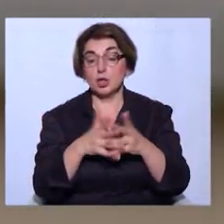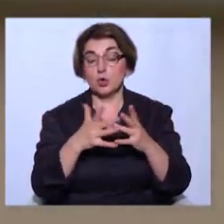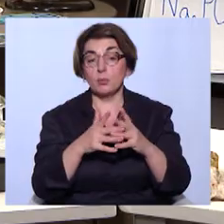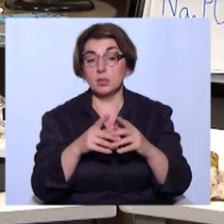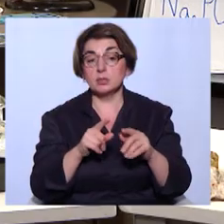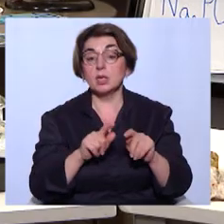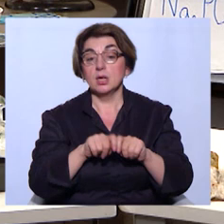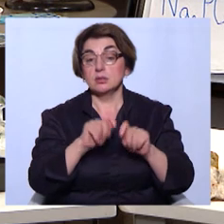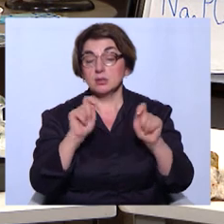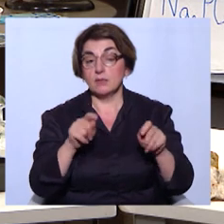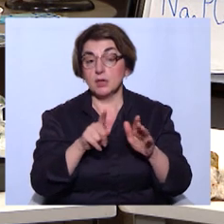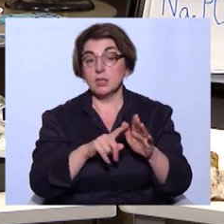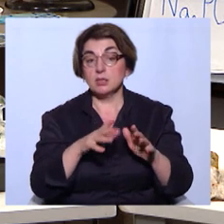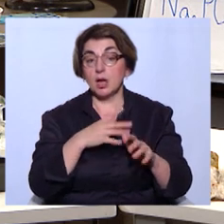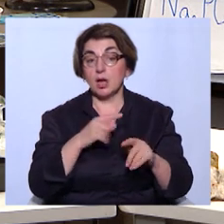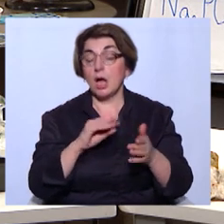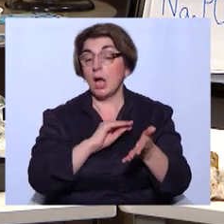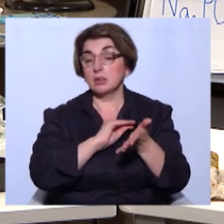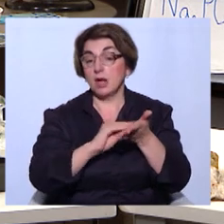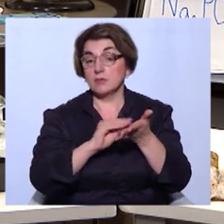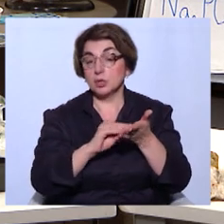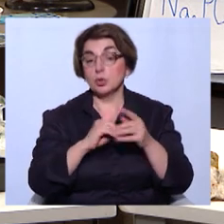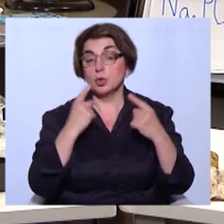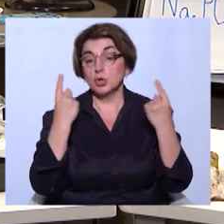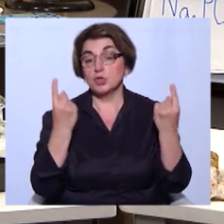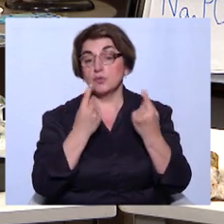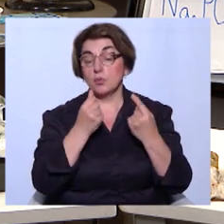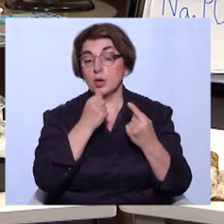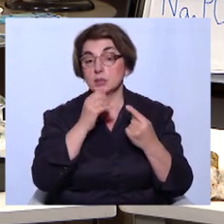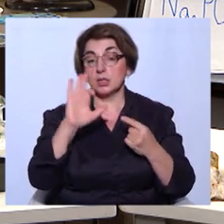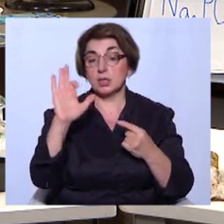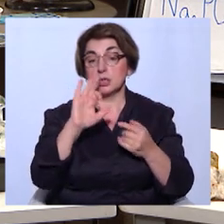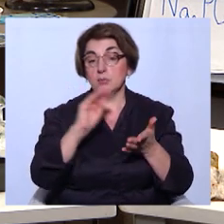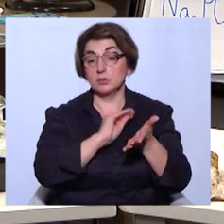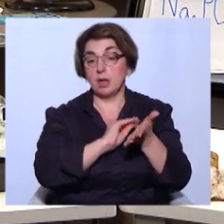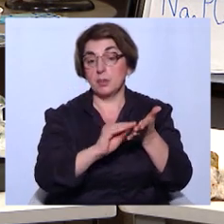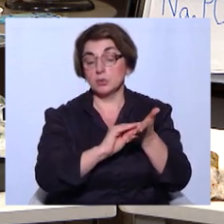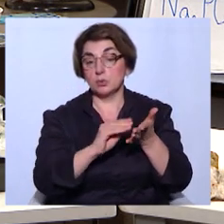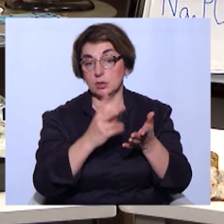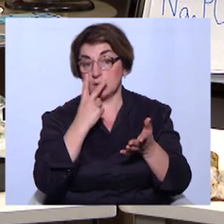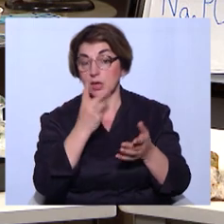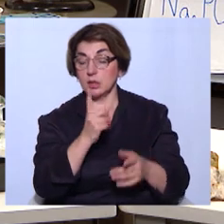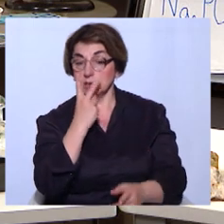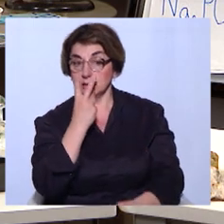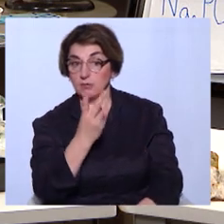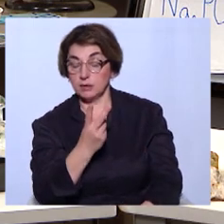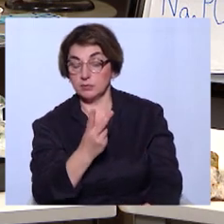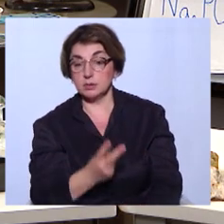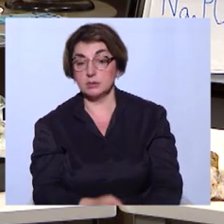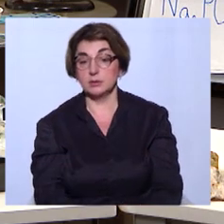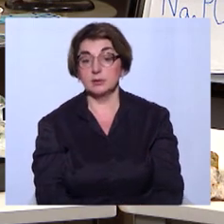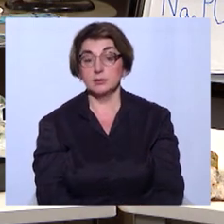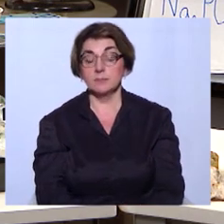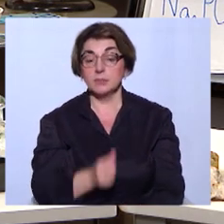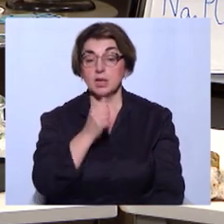წავიდა ჭურჭელში, მე მინდა ავსახო, ჩვეულებრივი ექსპერიმენტი ავსახოთ დაფაზე. კარგად დავაკვირდეთ